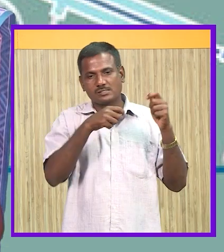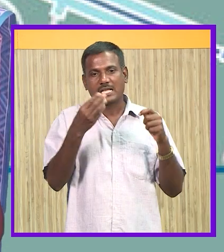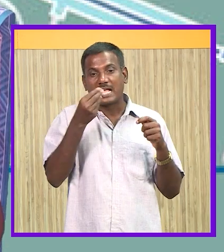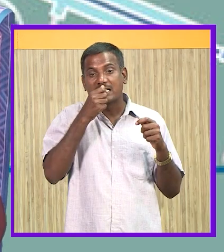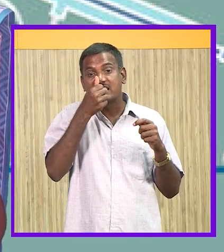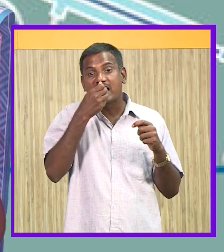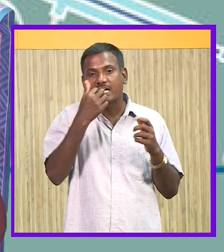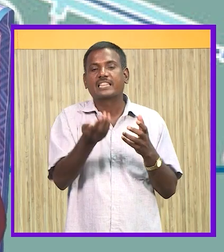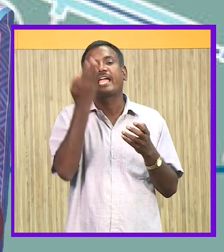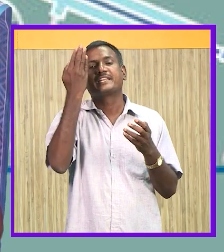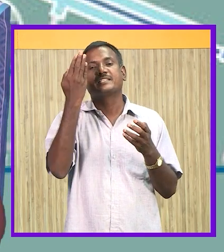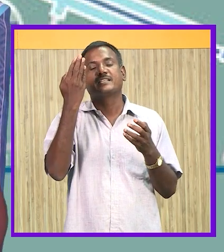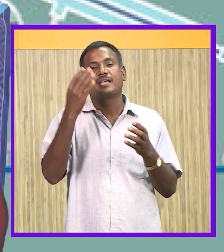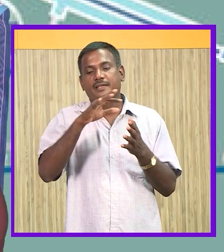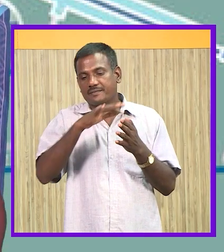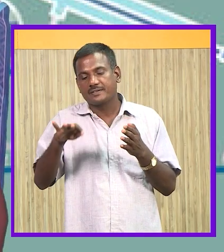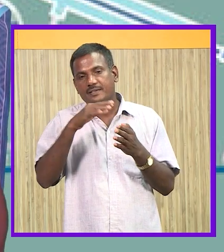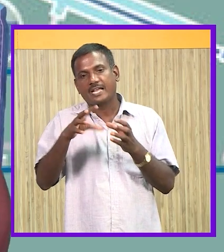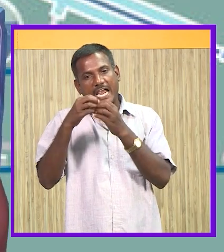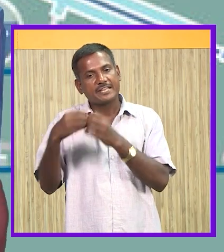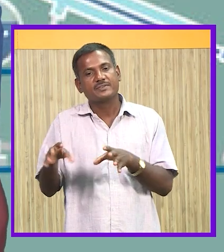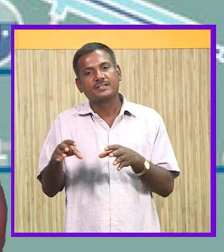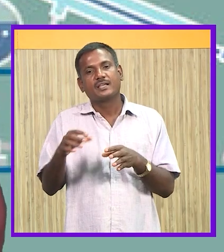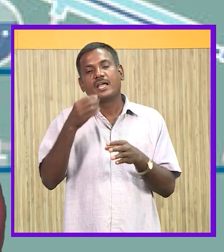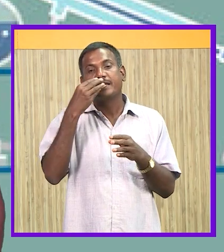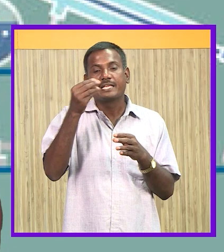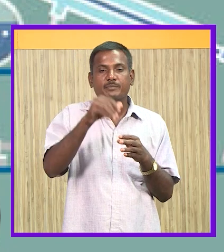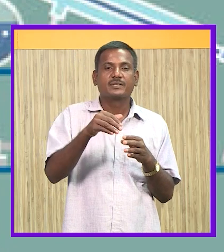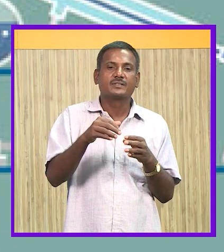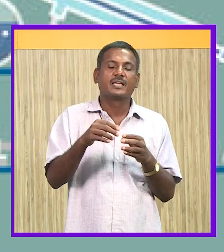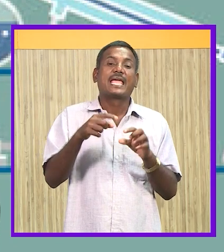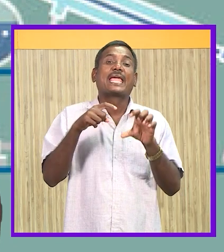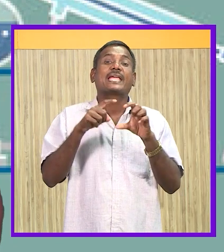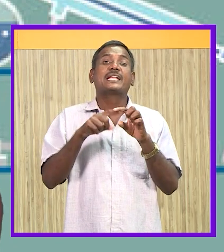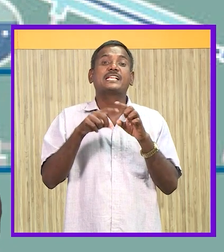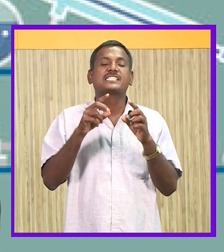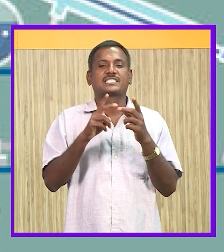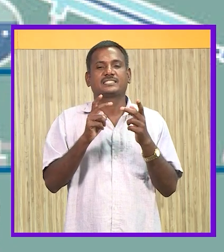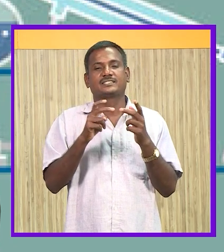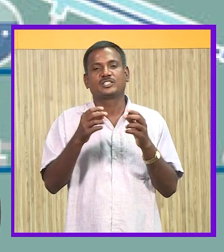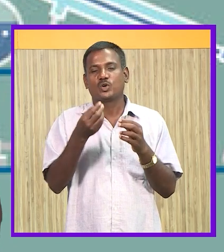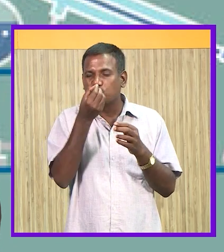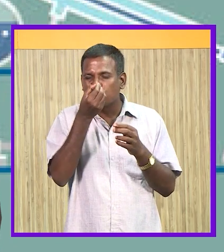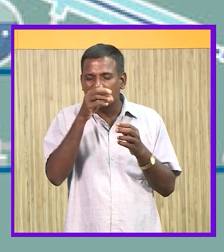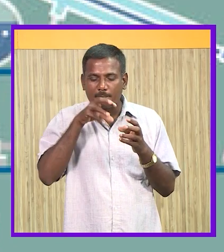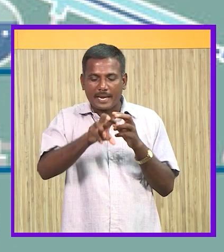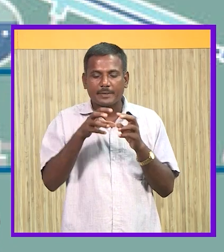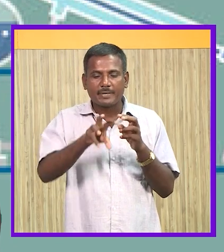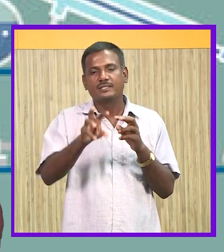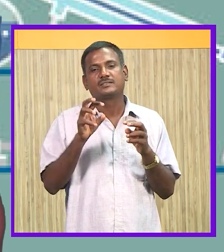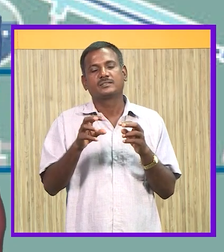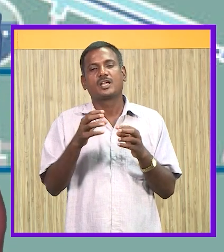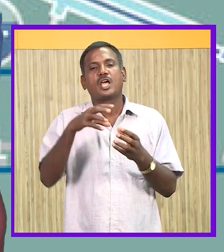சர்க்கரை தயாரிக்கப்பட்டு எஞ்சி இருக்கும் கழிவு நீர்மத்தை ஈஸ்ட் எனப்படும் ஒரு நுண்ணுயிரியை